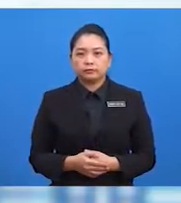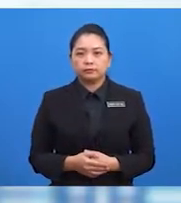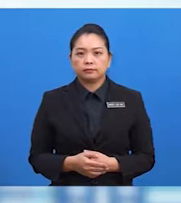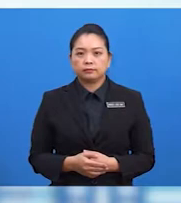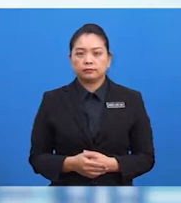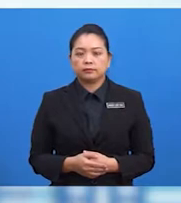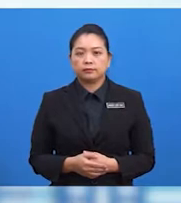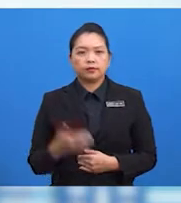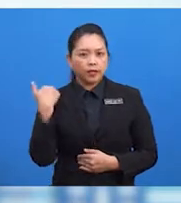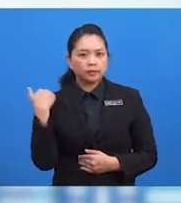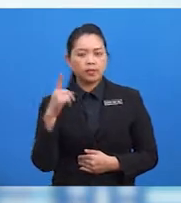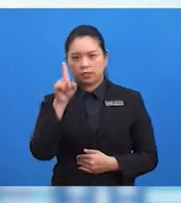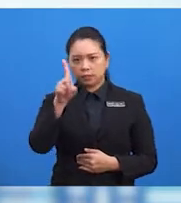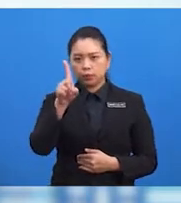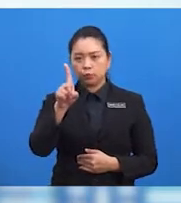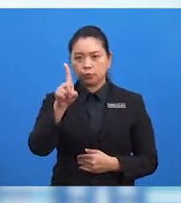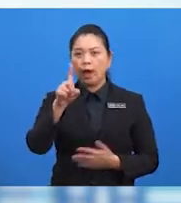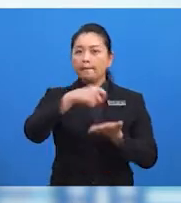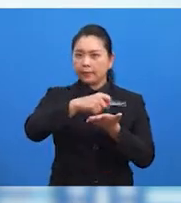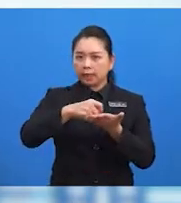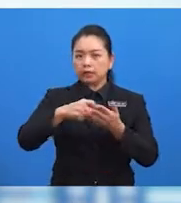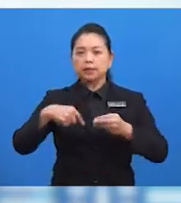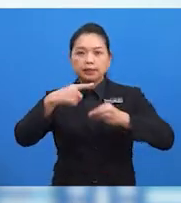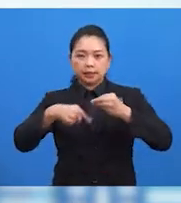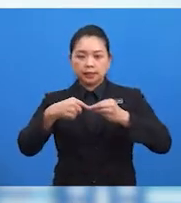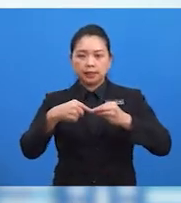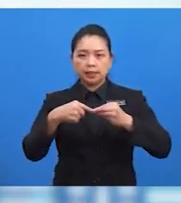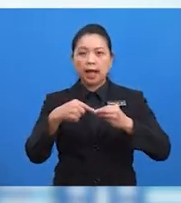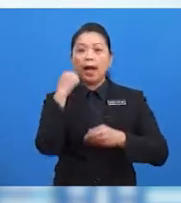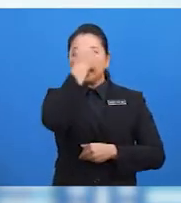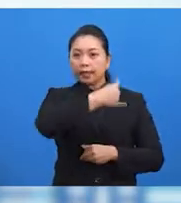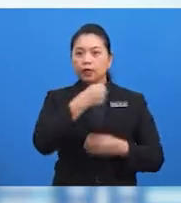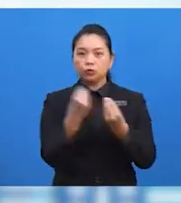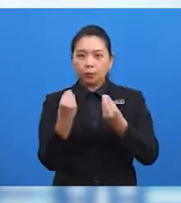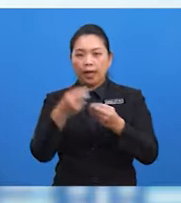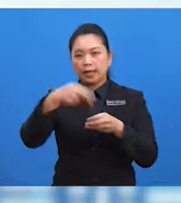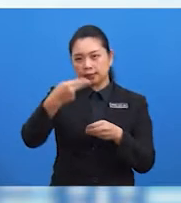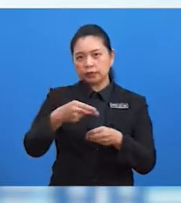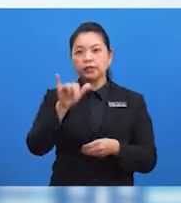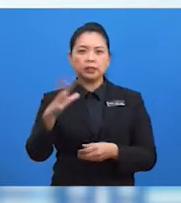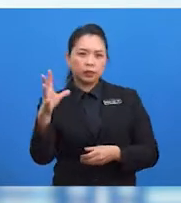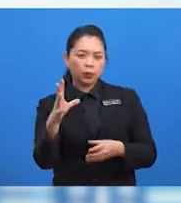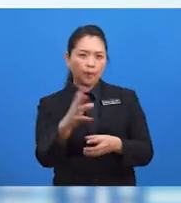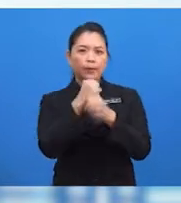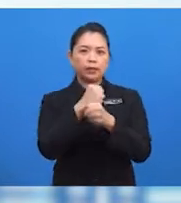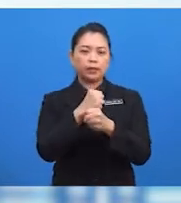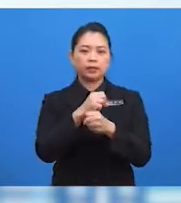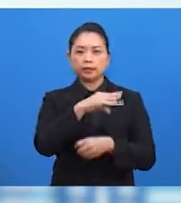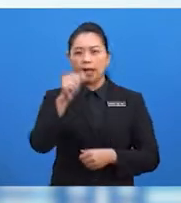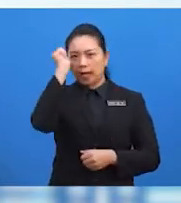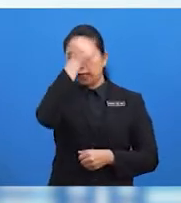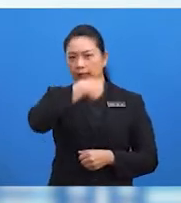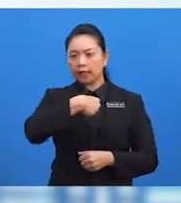Belanjawan negara merupakan suatu penyata tentang anggaran jumlah hasil yang diperoleh dan anggaran jumlah